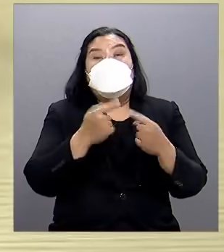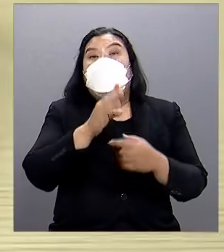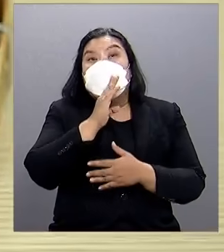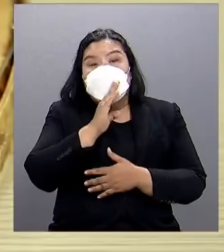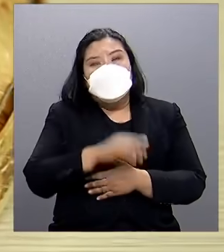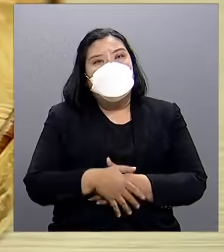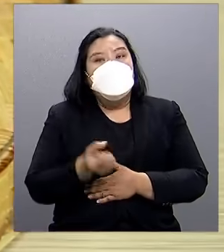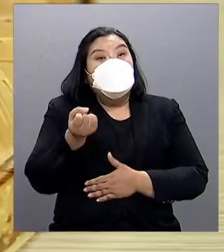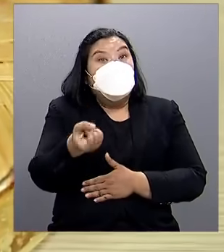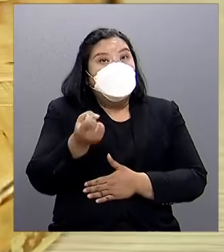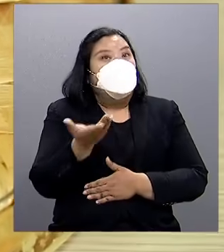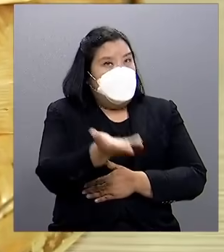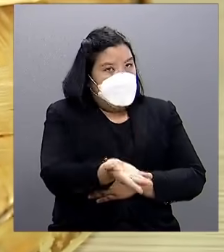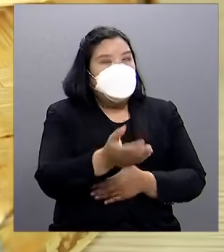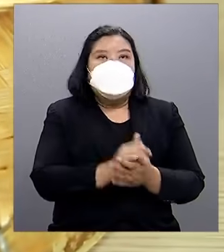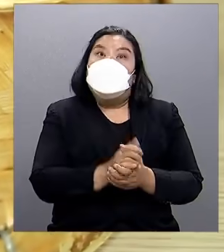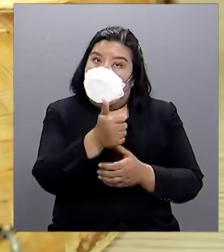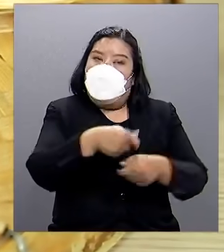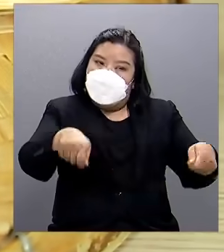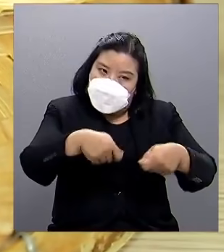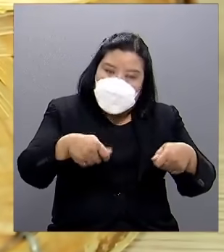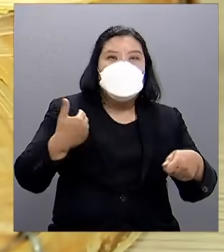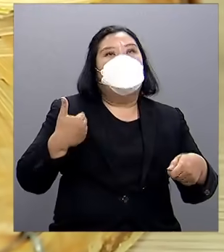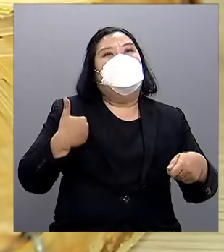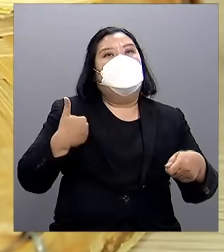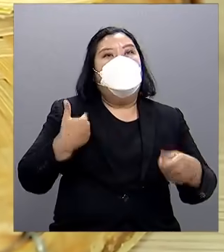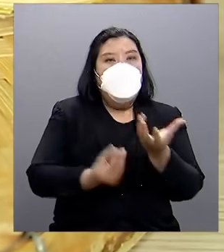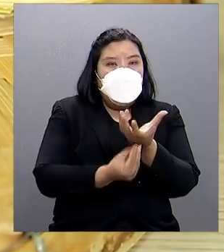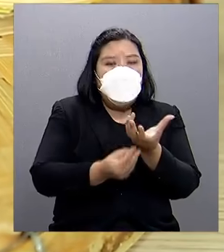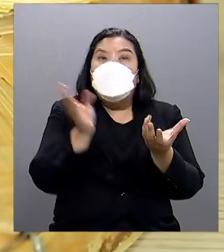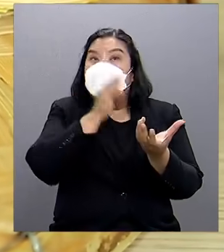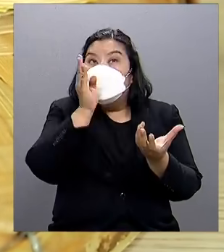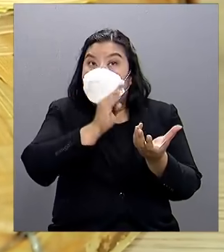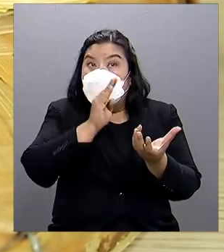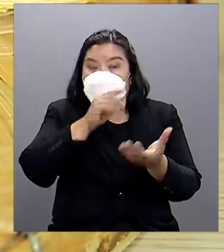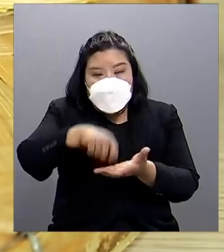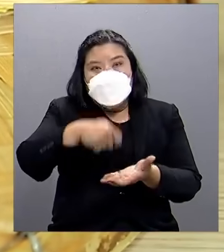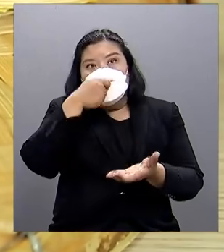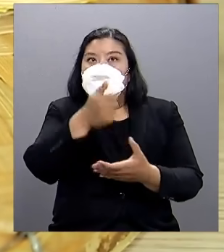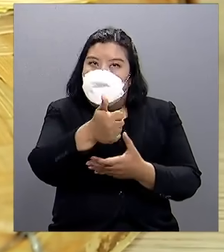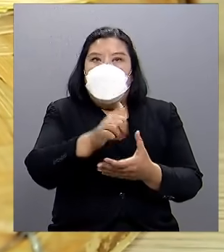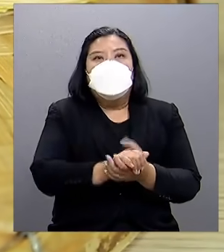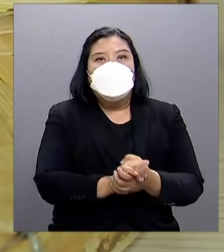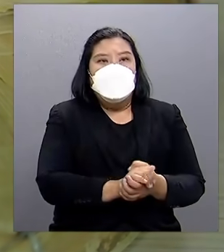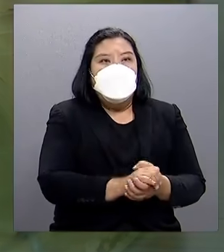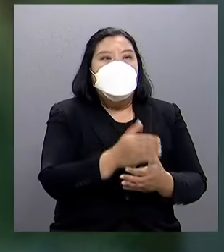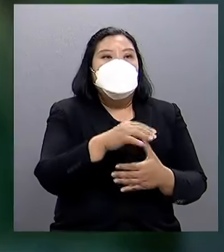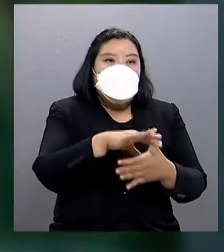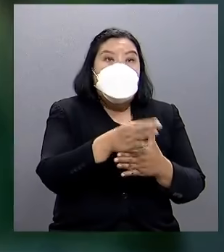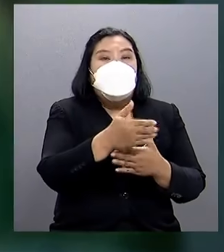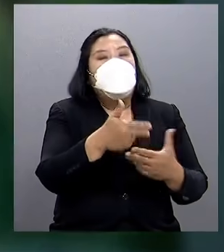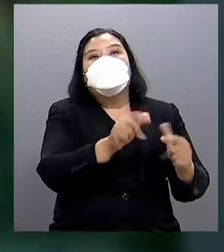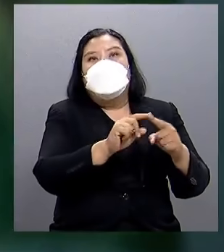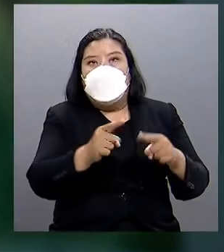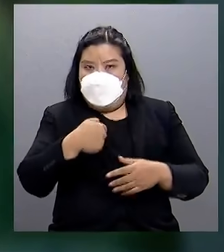าหารใช่ครับผัดชาเอ้ยแกงปลาเอ้ยทั้งหลายแหละนี่อาจารย์ชอบมากเลยนะเขาแย่งกันตักเนื้ออาจารย์ตักพริกไทย หนูก็ชอบมากเหมือนกันนะคะ